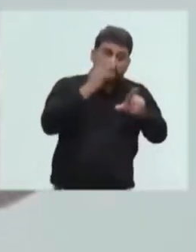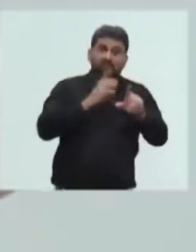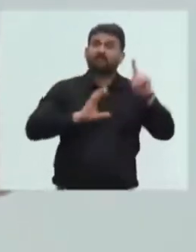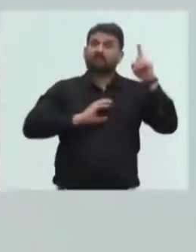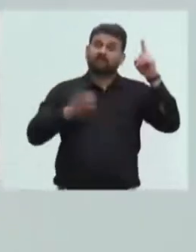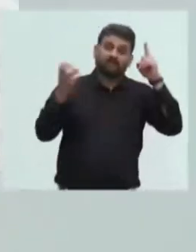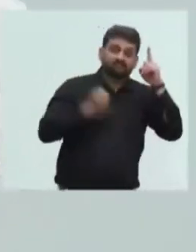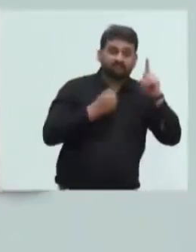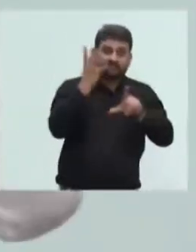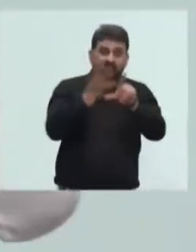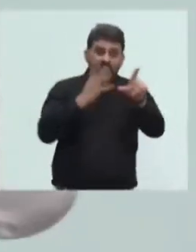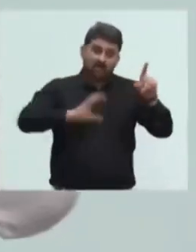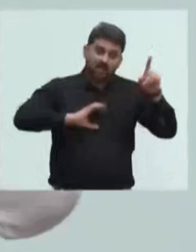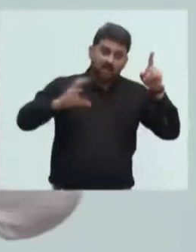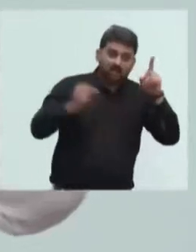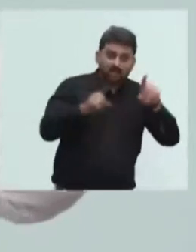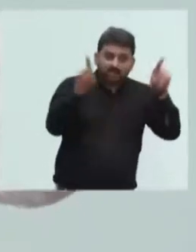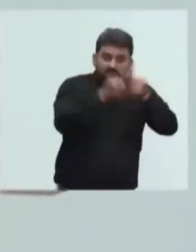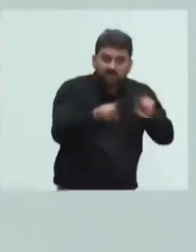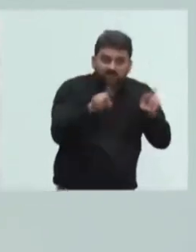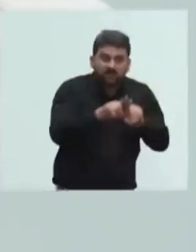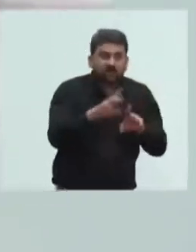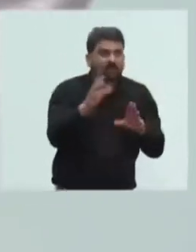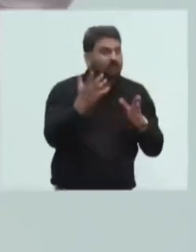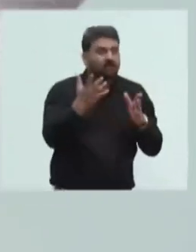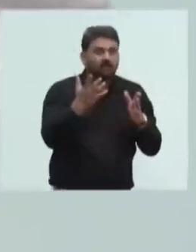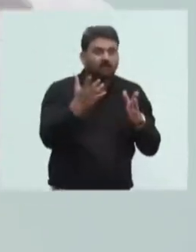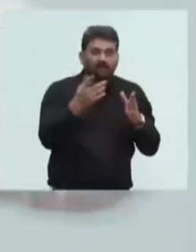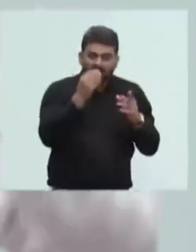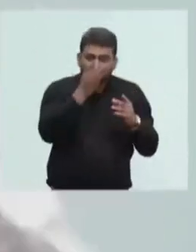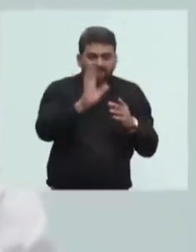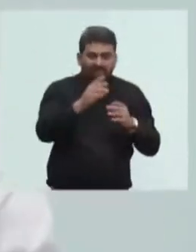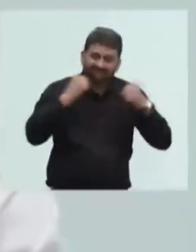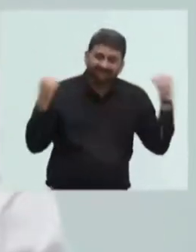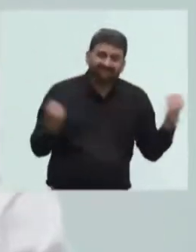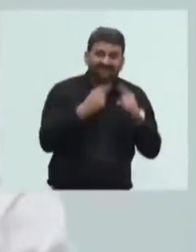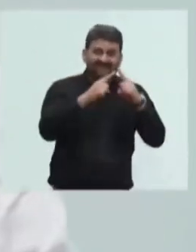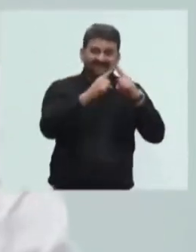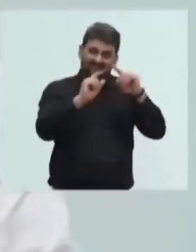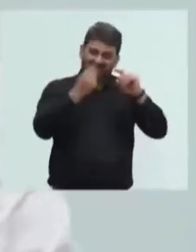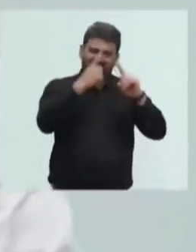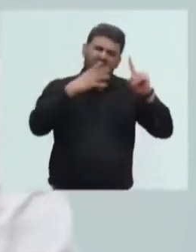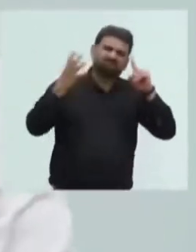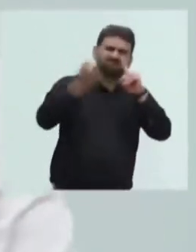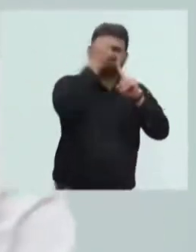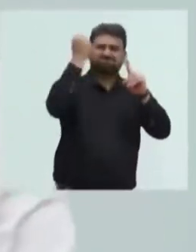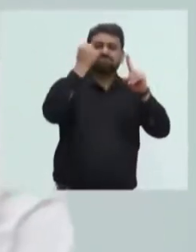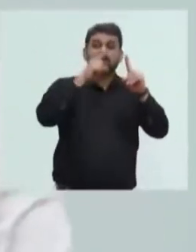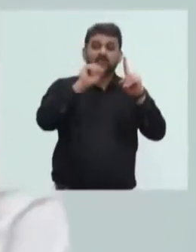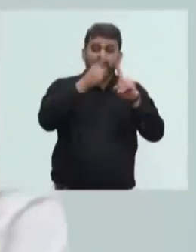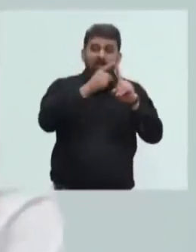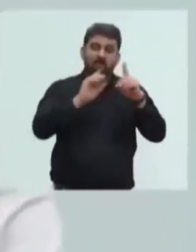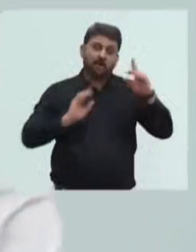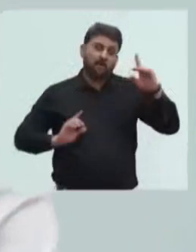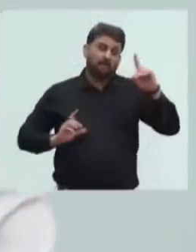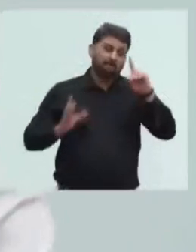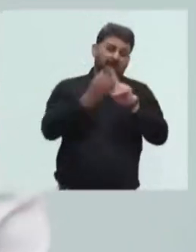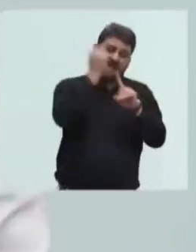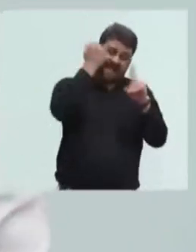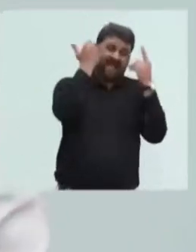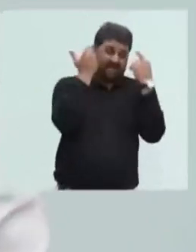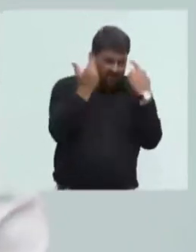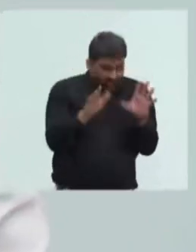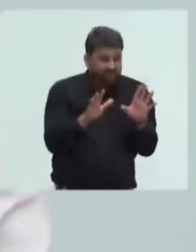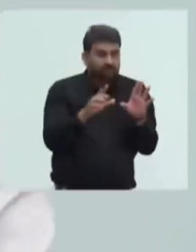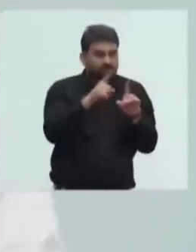जहां पहुंचे हैं वहां टिके रहना और फिर भी ऊपर जाने की कोशिश करते रहना आपने शिखर पर